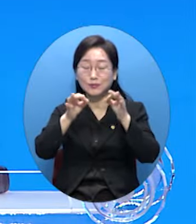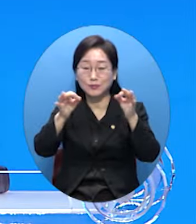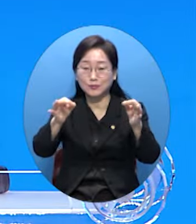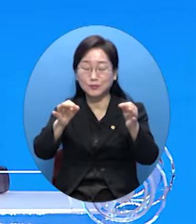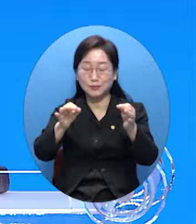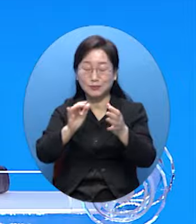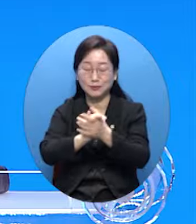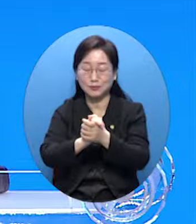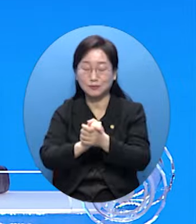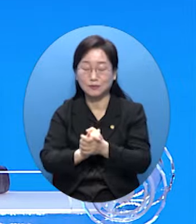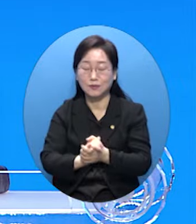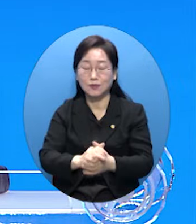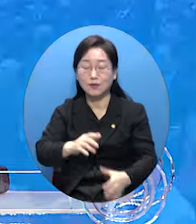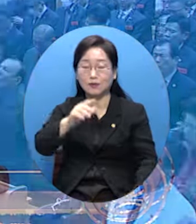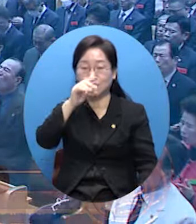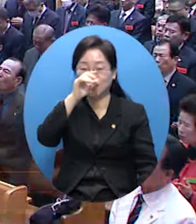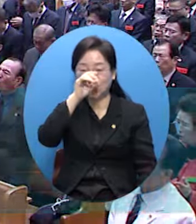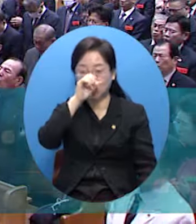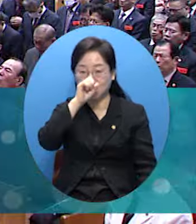기도한 시간을 가겠습니다.